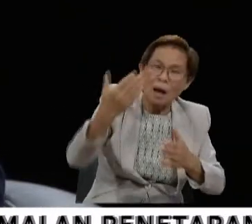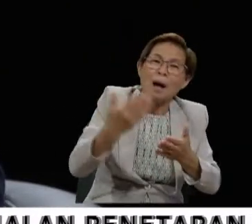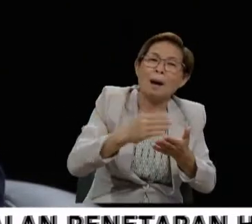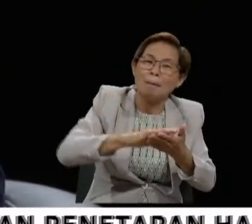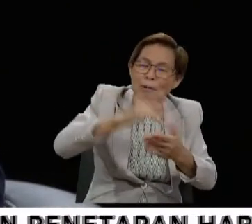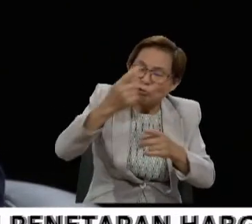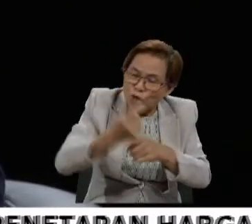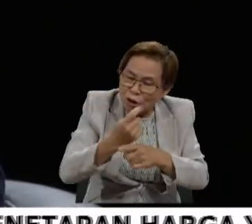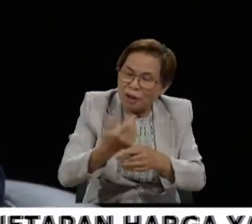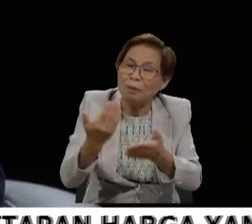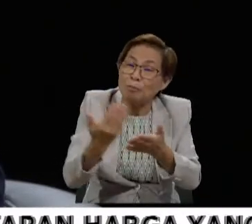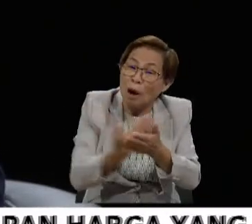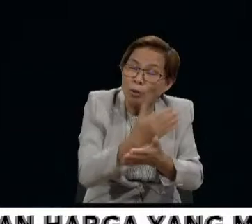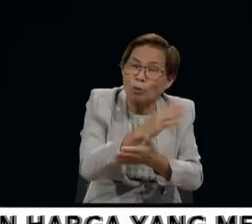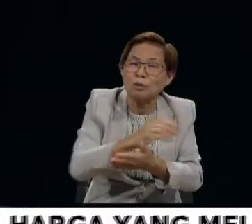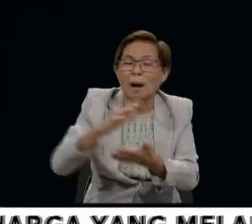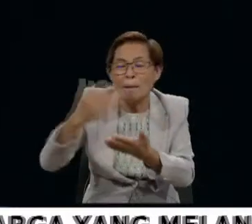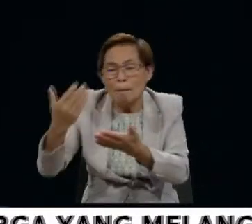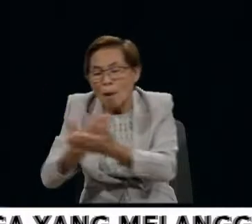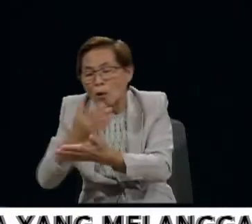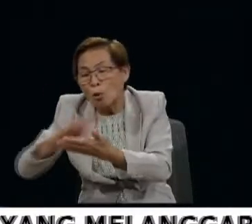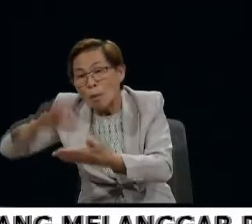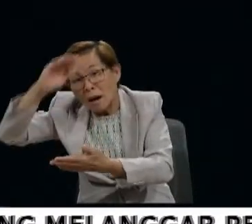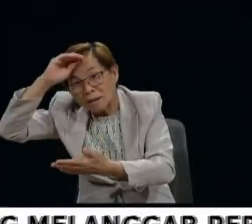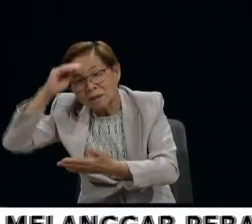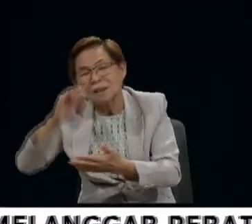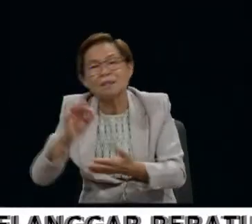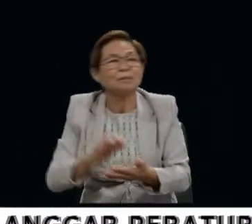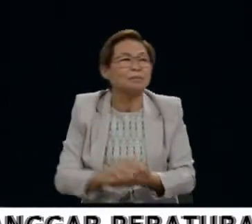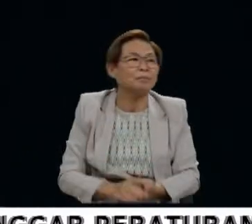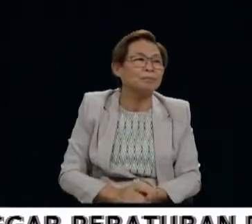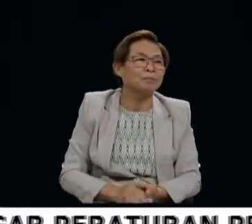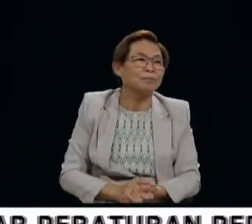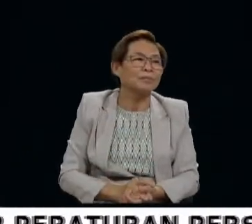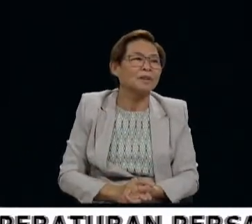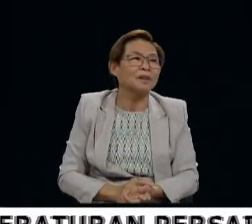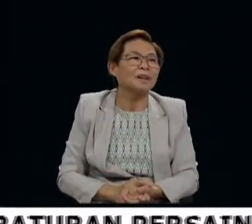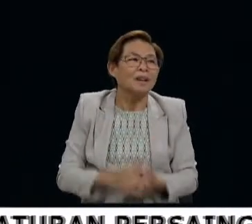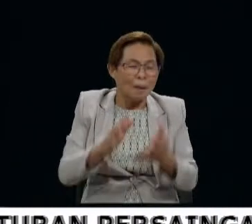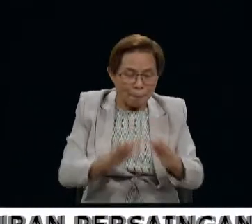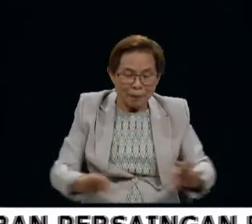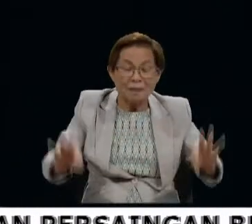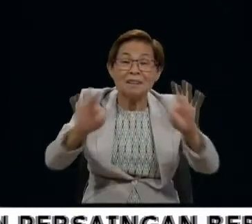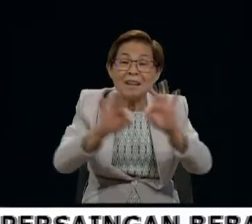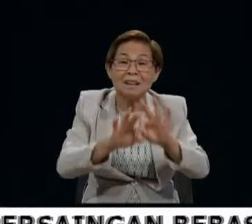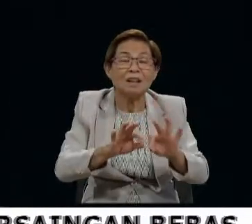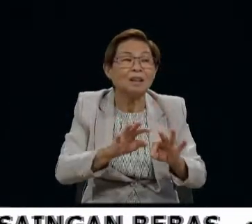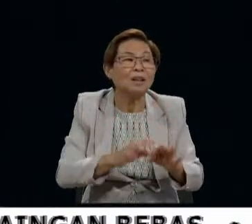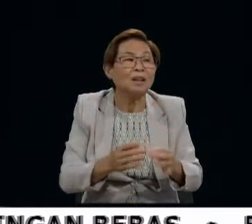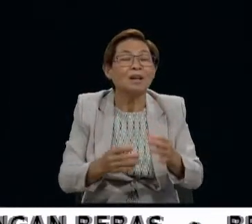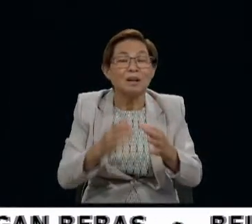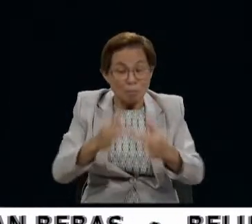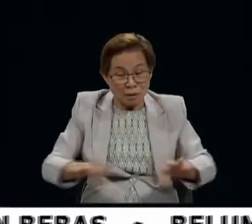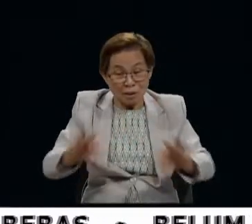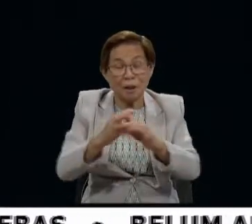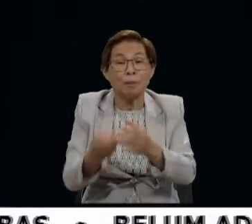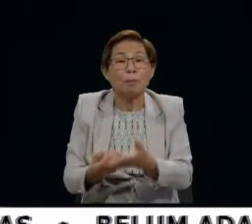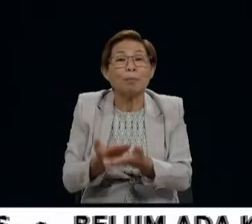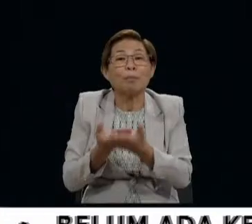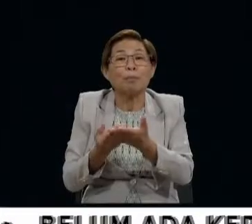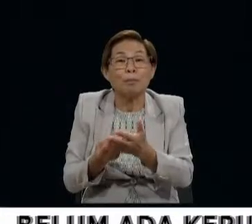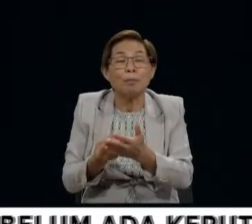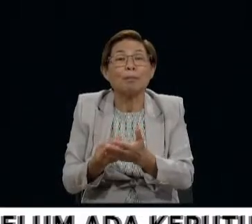sebagainya okey baik sebelum kita berakhir mungkin ini juga penting menarik untuk dibutkan dibangkitkan berkenaan dengan